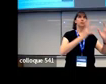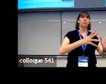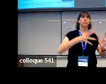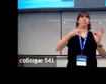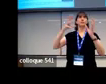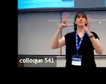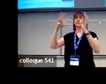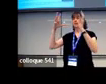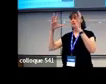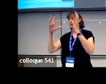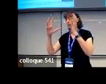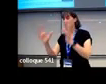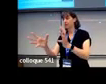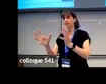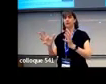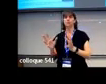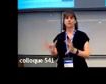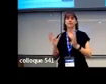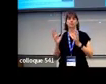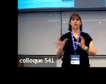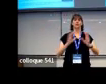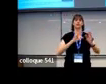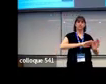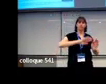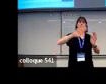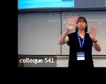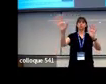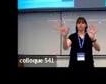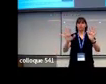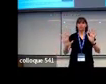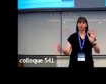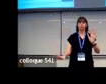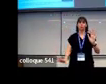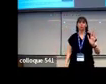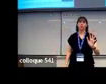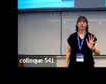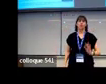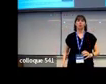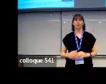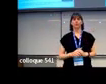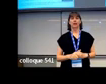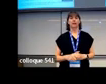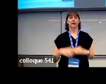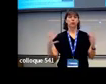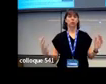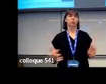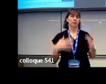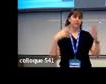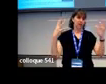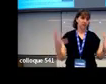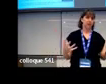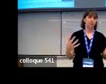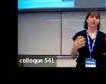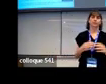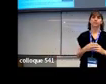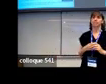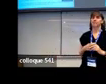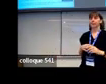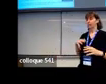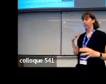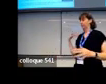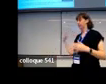temps pareil, pour que ça soit prévisible, parce que ça peut aider à savoir où on s'en va, où on s'en va dans le cours, dans chaque